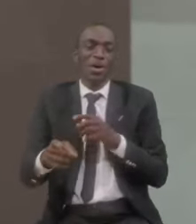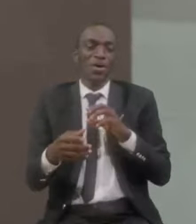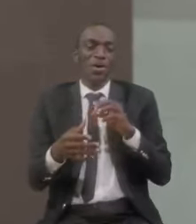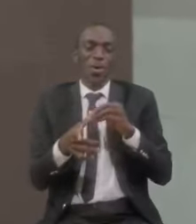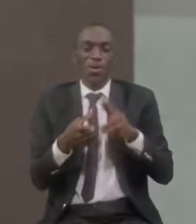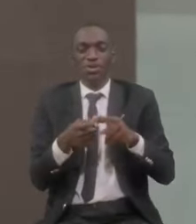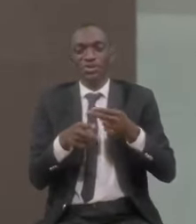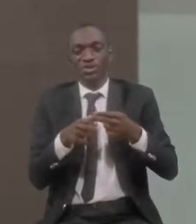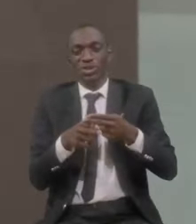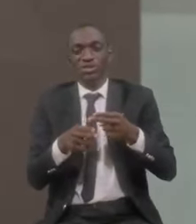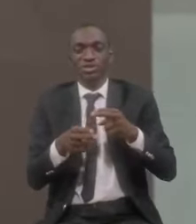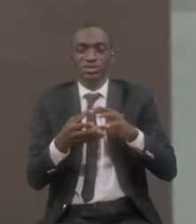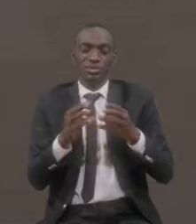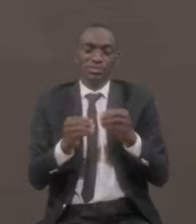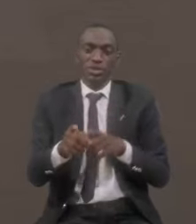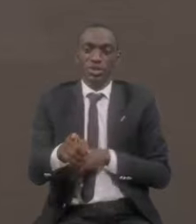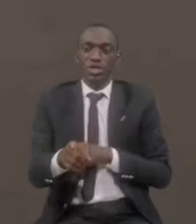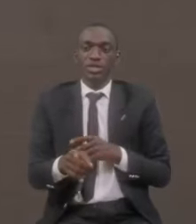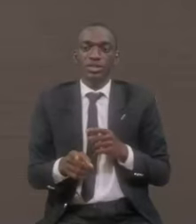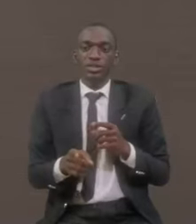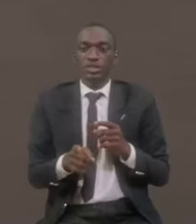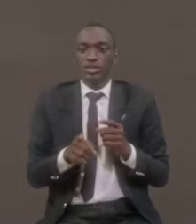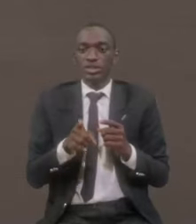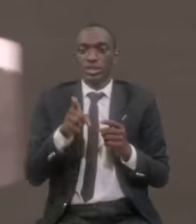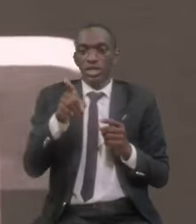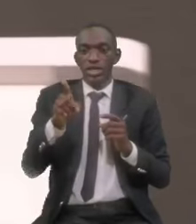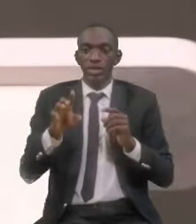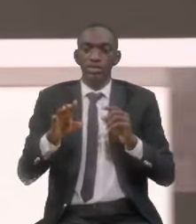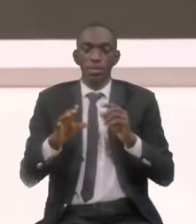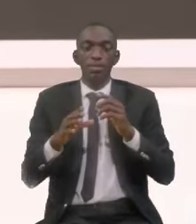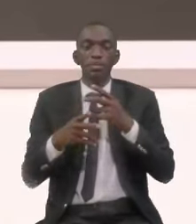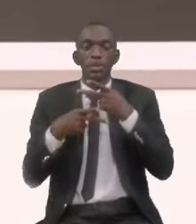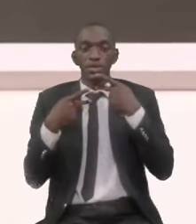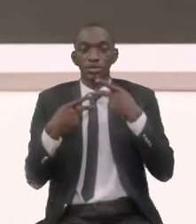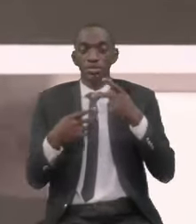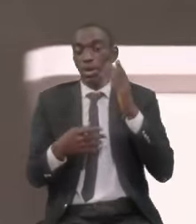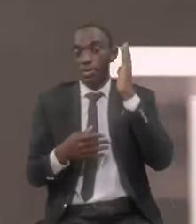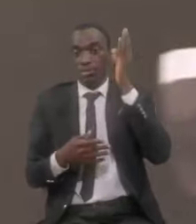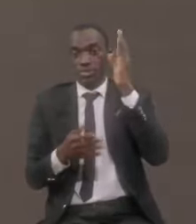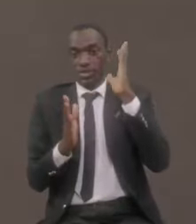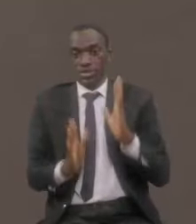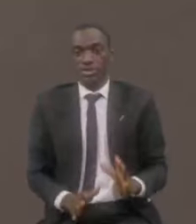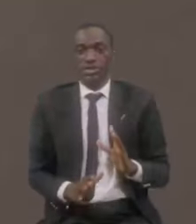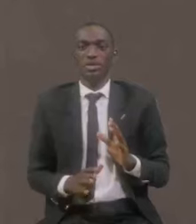et raconter une longue histoire, j'ai une admission à l'université d'Ibadan il y a plusieurs années